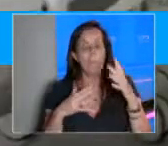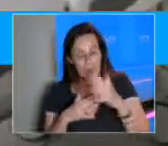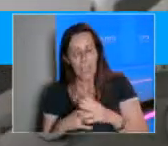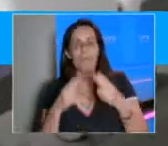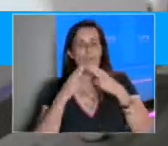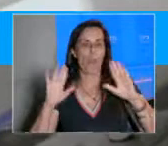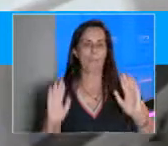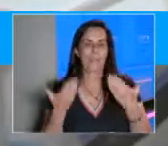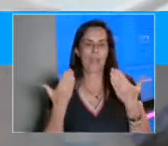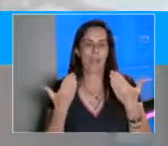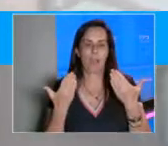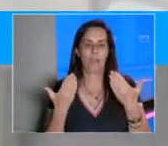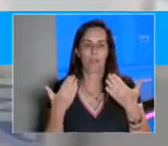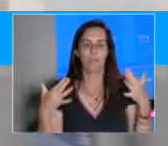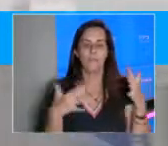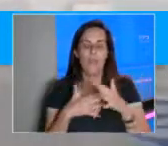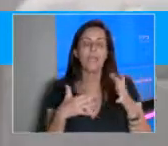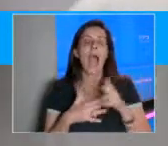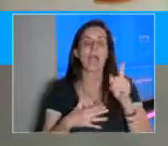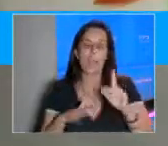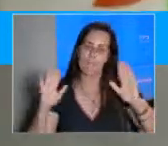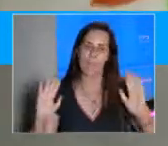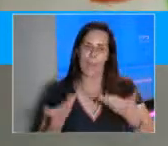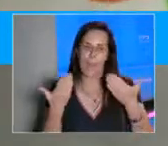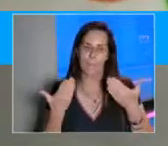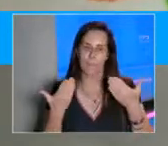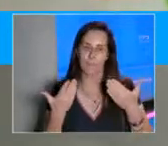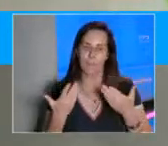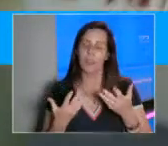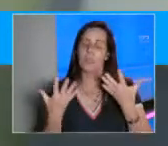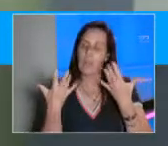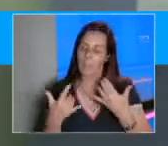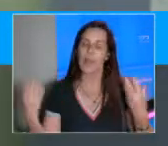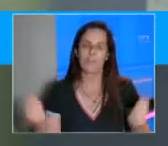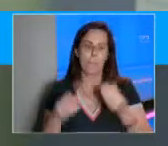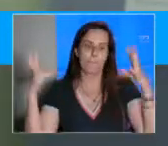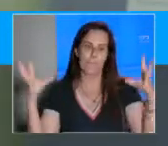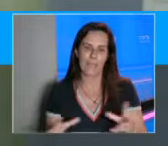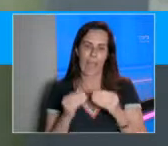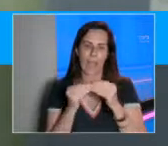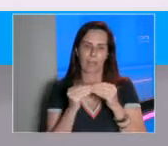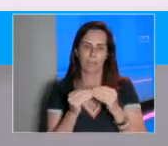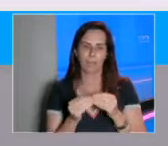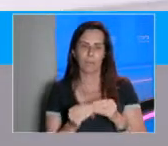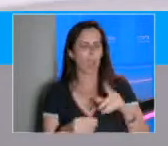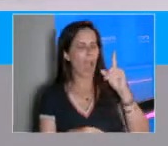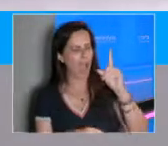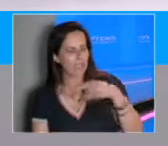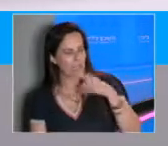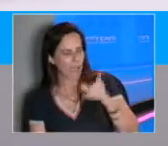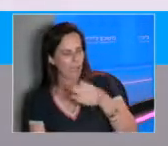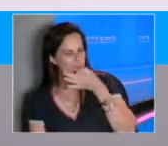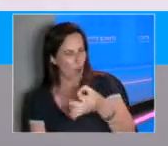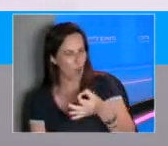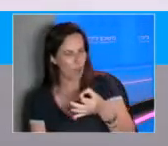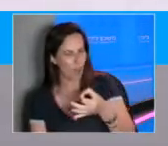מהירות לאנשים ותחקירים אפידמיולוגיים מהירים. זה שילוב של מספר תהליכים שחייבים להיות. אז פרופסור אפק, אני חייב לשאול אותך,